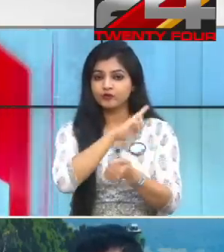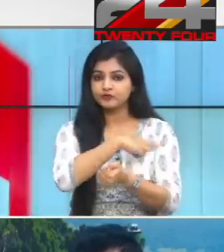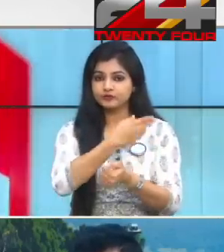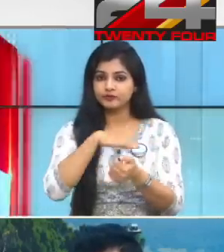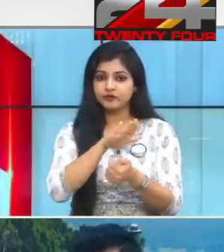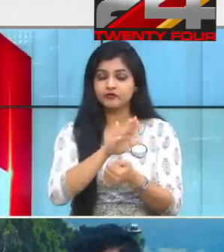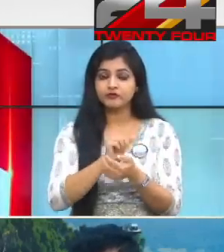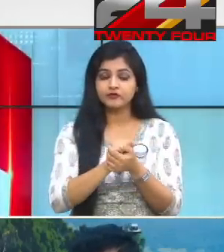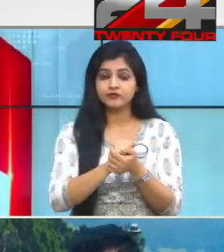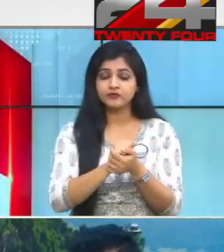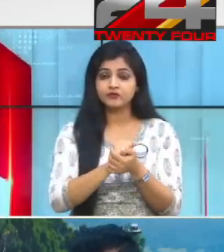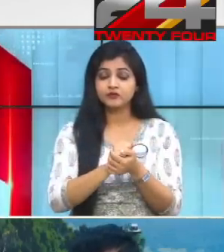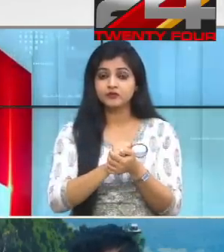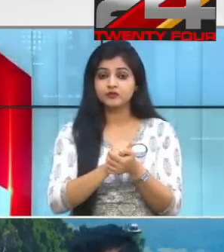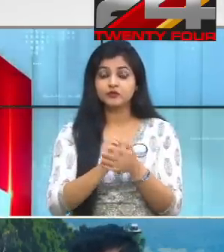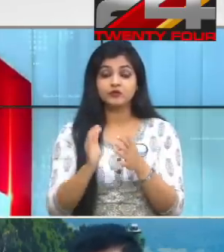പരമാവധി